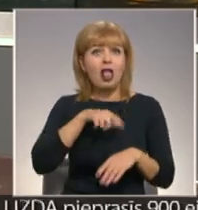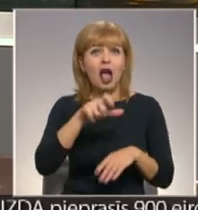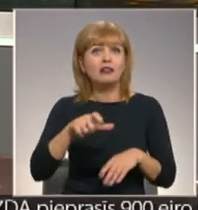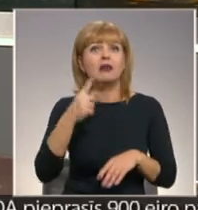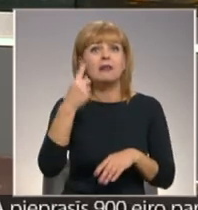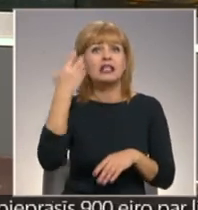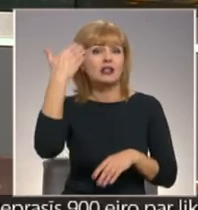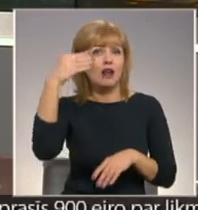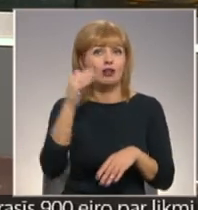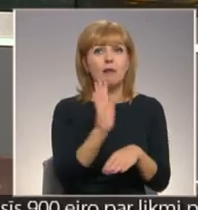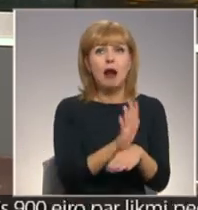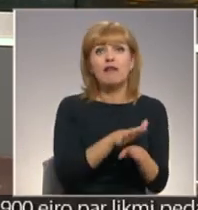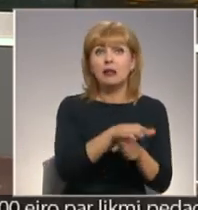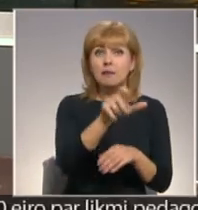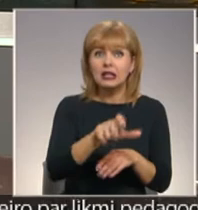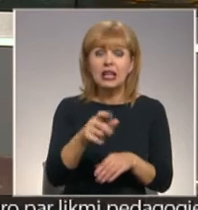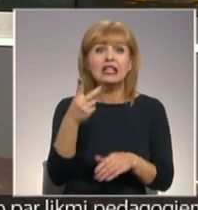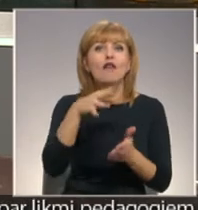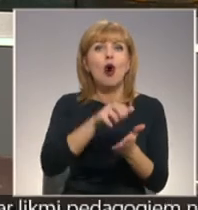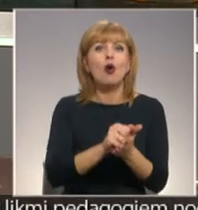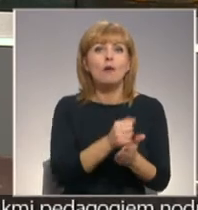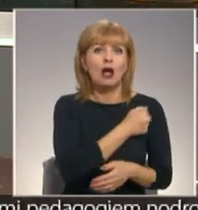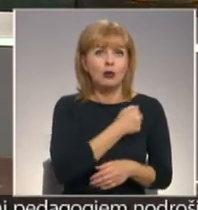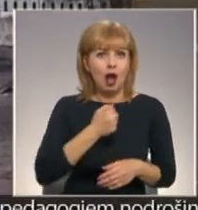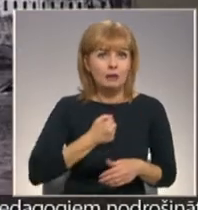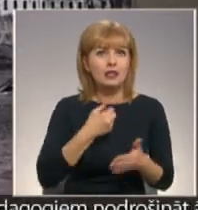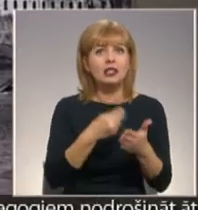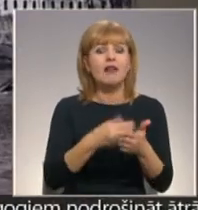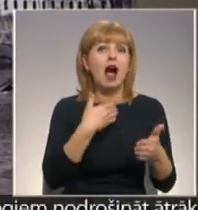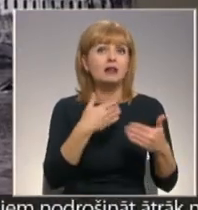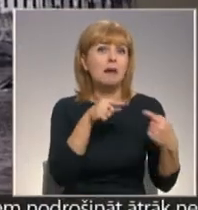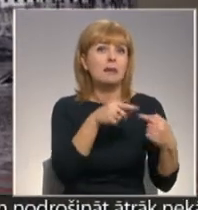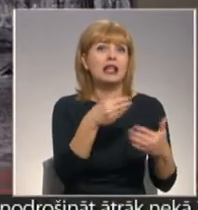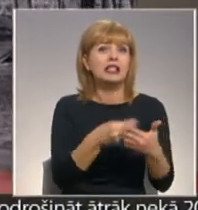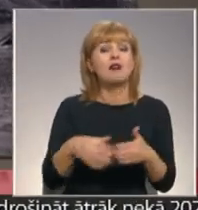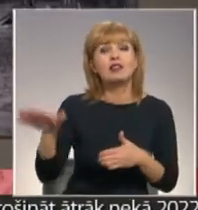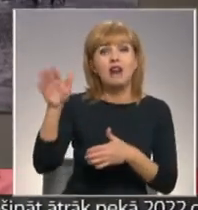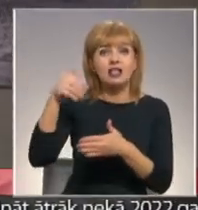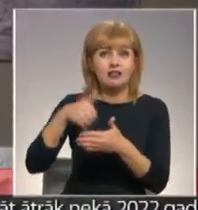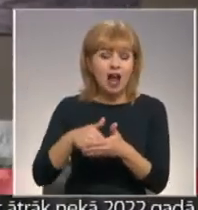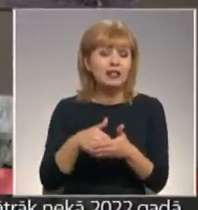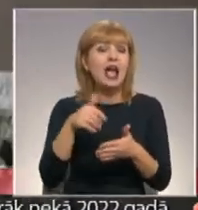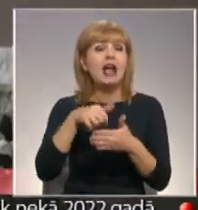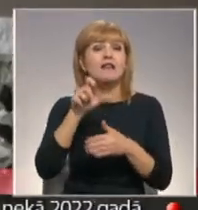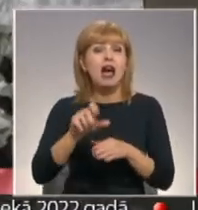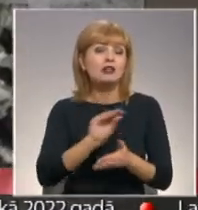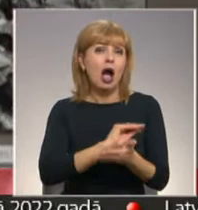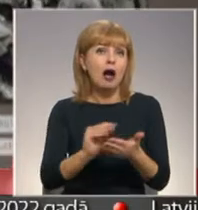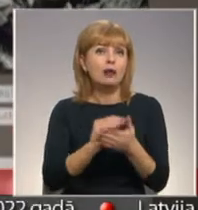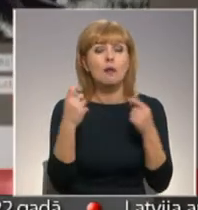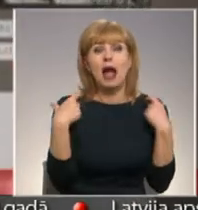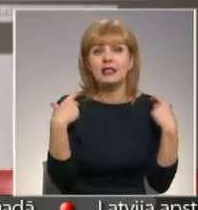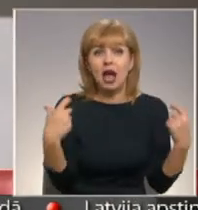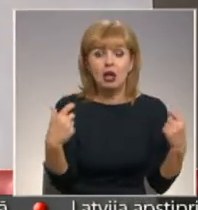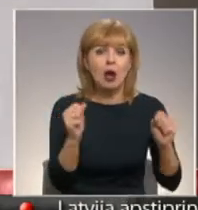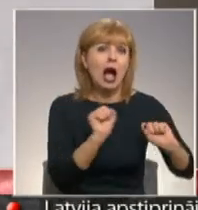arī attieksmi pret savas valsts vēsturi. Stāst Maimigla. Vēstures pētnieki plaši aprakstījuši ģenerāļa Kureļa aizsargu